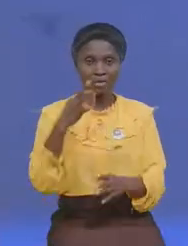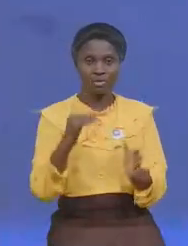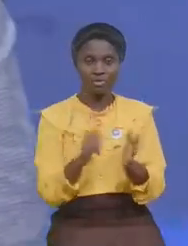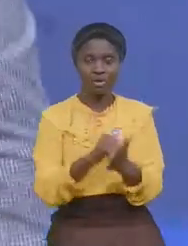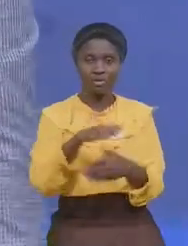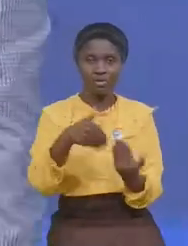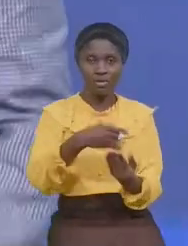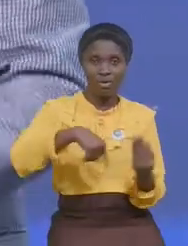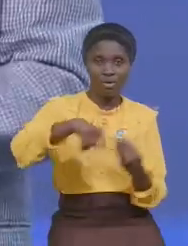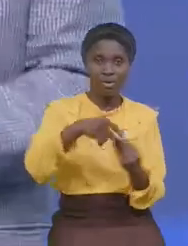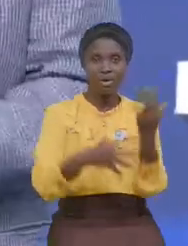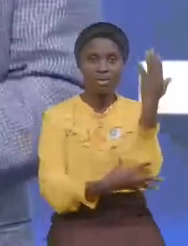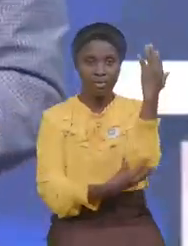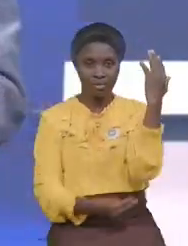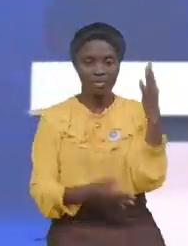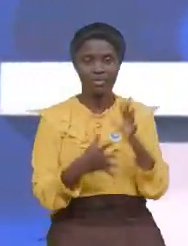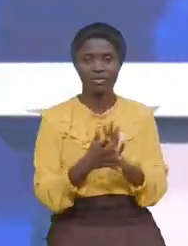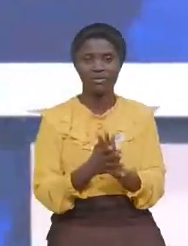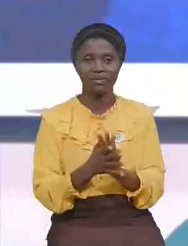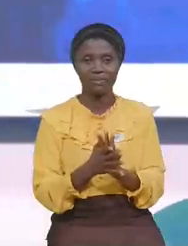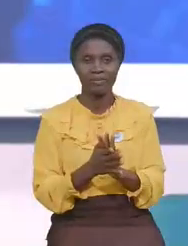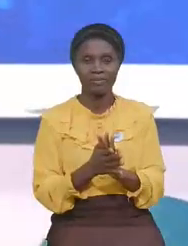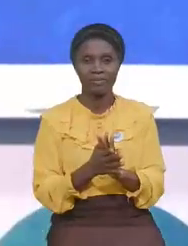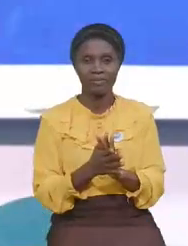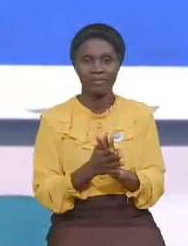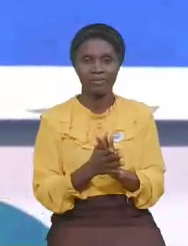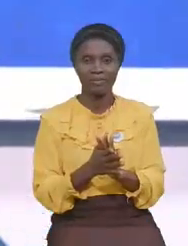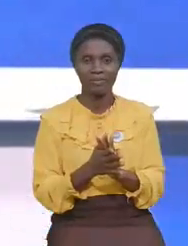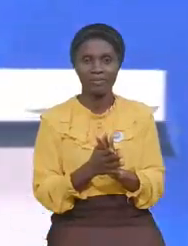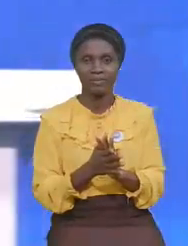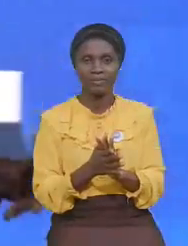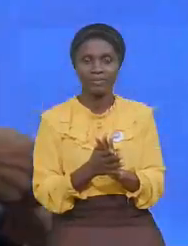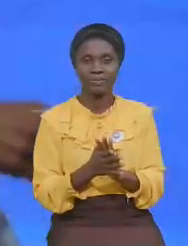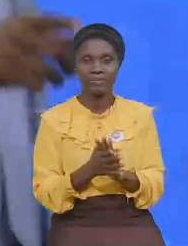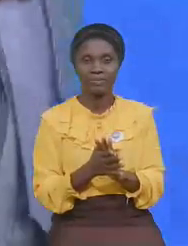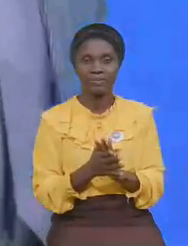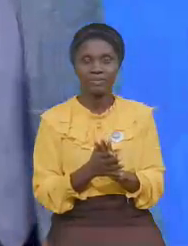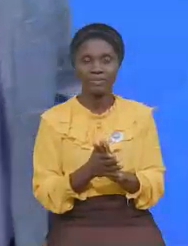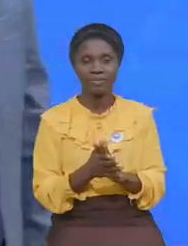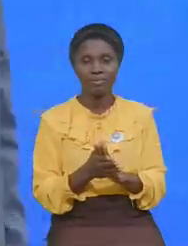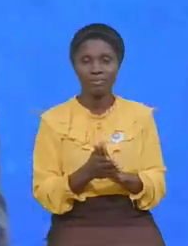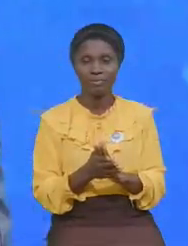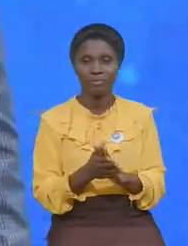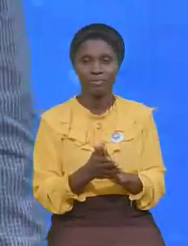sans sa visite sur notre territoire, nous ne sortirons jamais de la